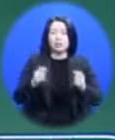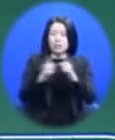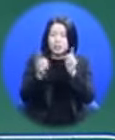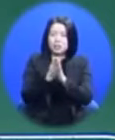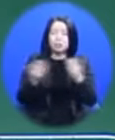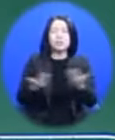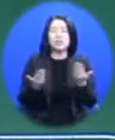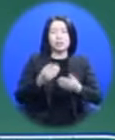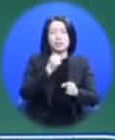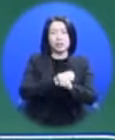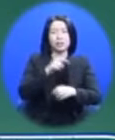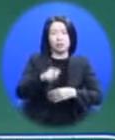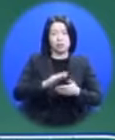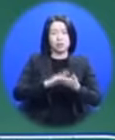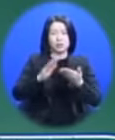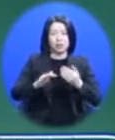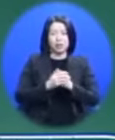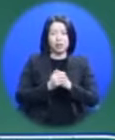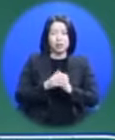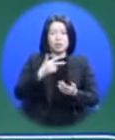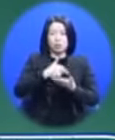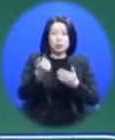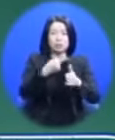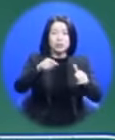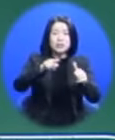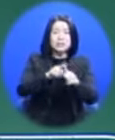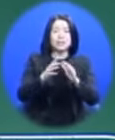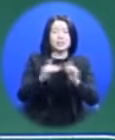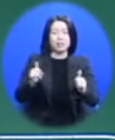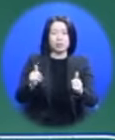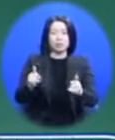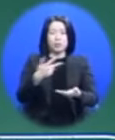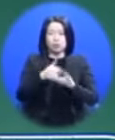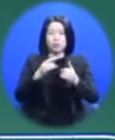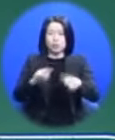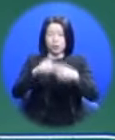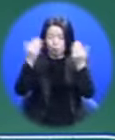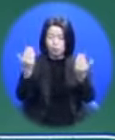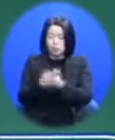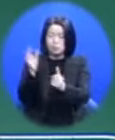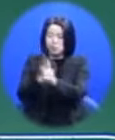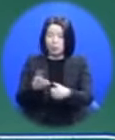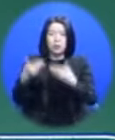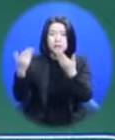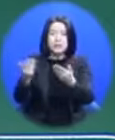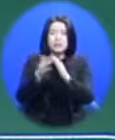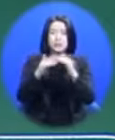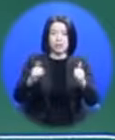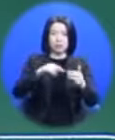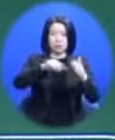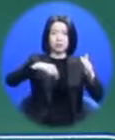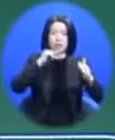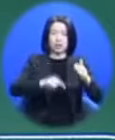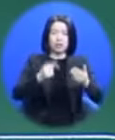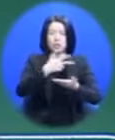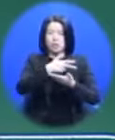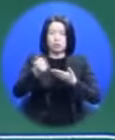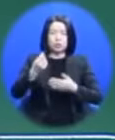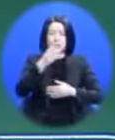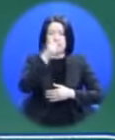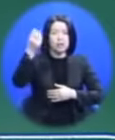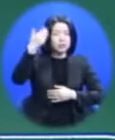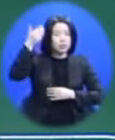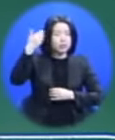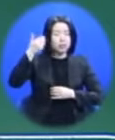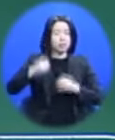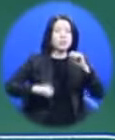것입니다. 여러분, 주님을 의지하는 사람, 주님께 온전히 맡기고 드리는 사람, 그 안에 주의 성령께서